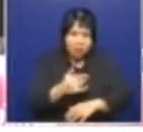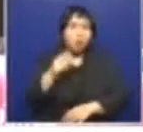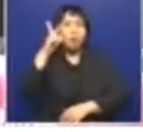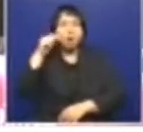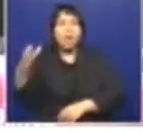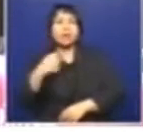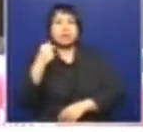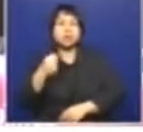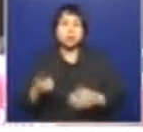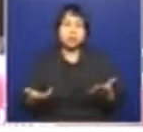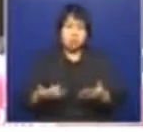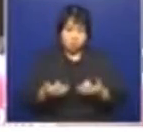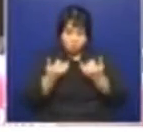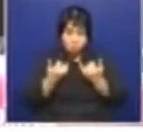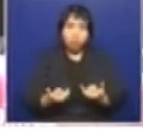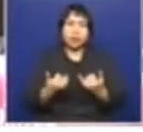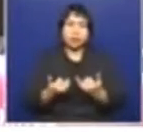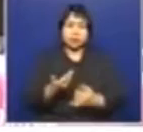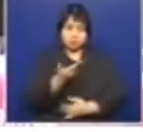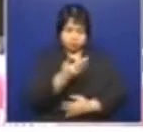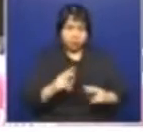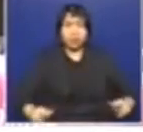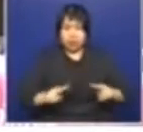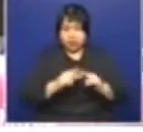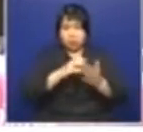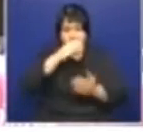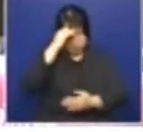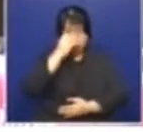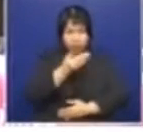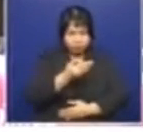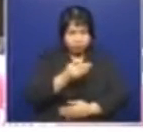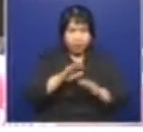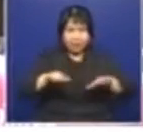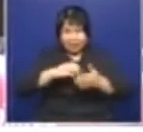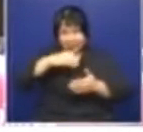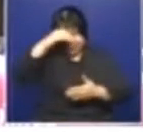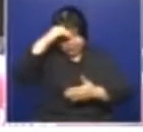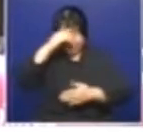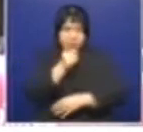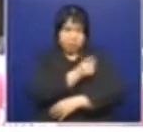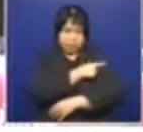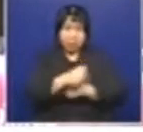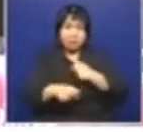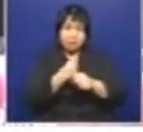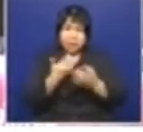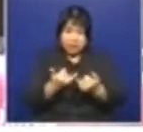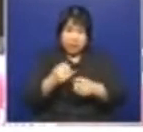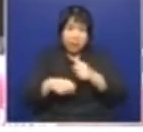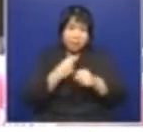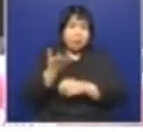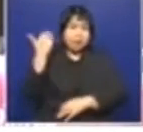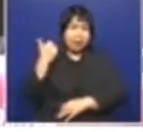วันนี้ท่านรัฐมนตรีศึกษาครับเด็กจบปริญญาตรีจบปีนี้จบปีก่อนนี่รับหมายศาลกันเต็ม